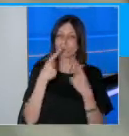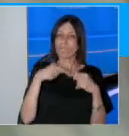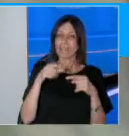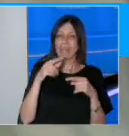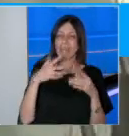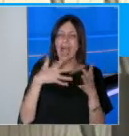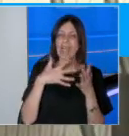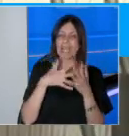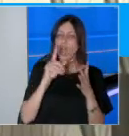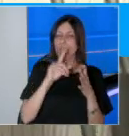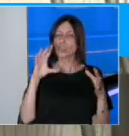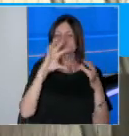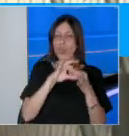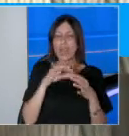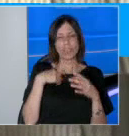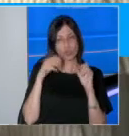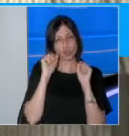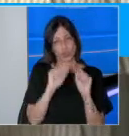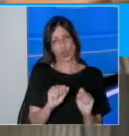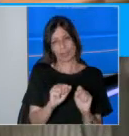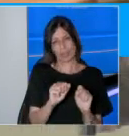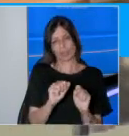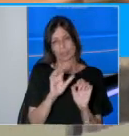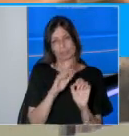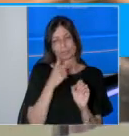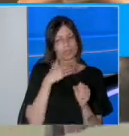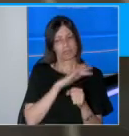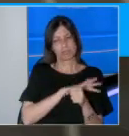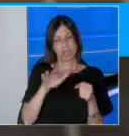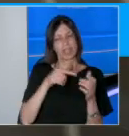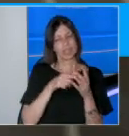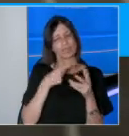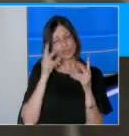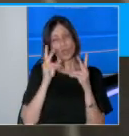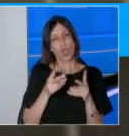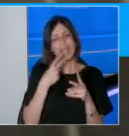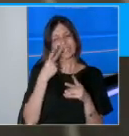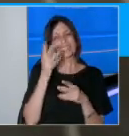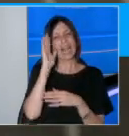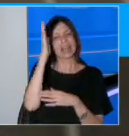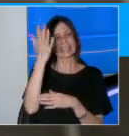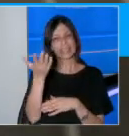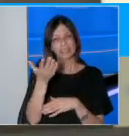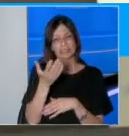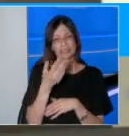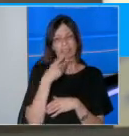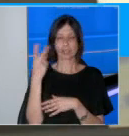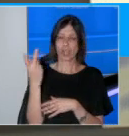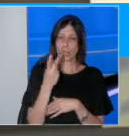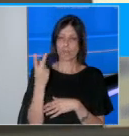בלתי תלויה, אני תומך בה, ללא סייג, על מנת שנוכל להסתכל פני עתיד.